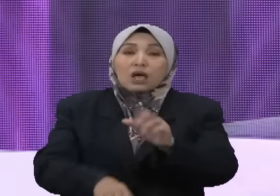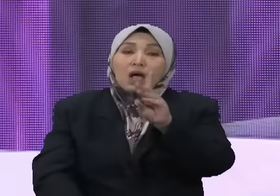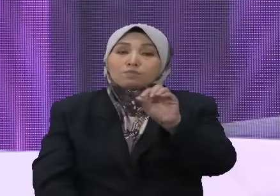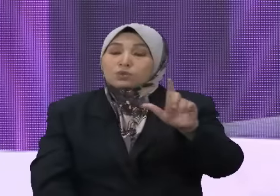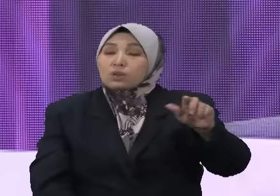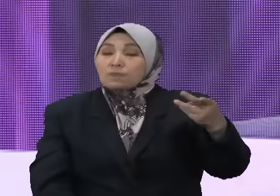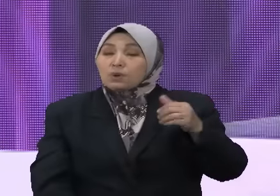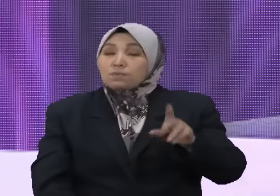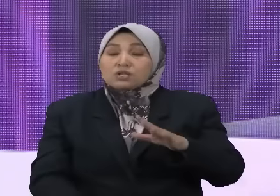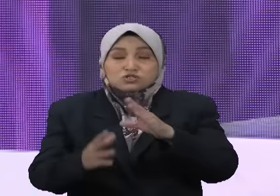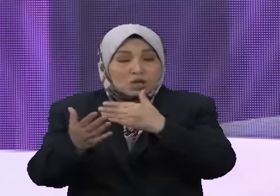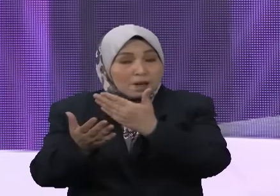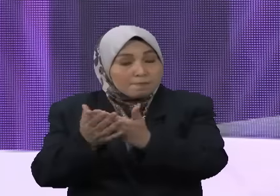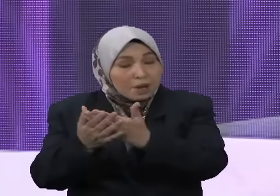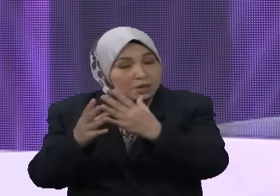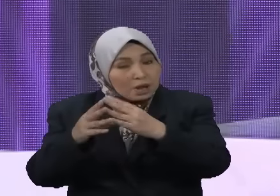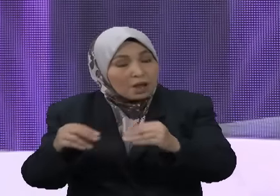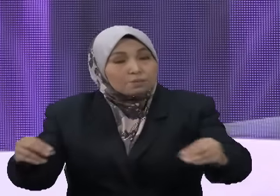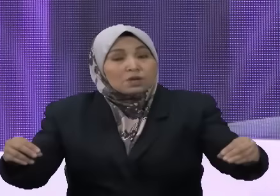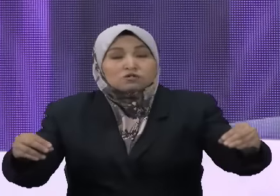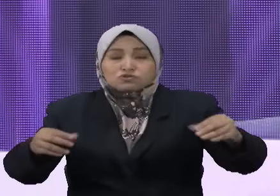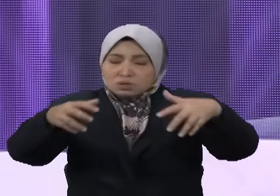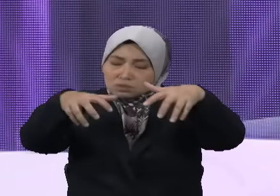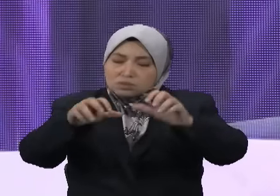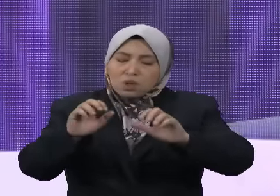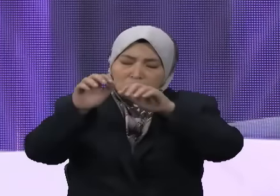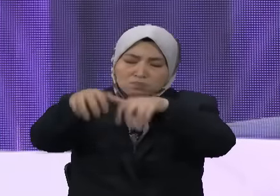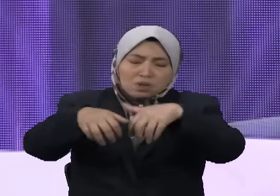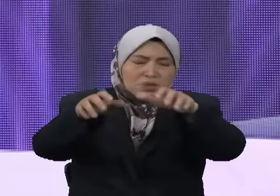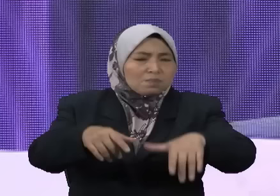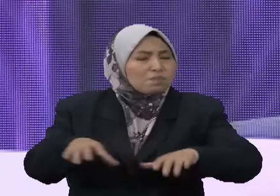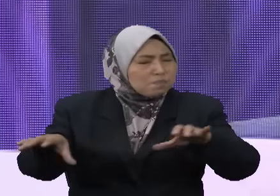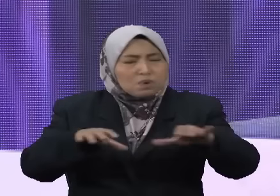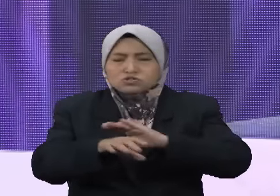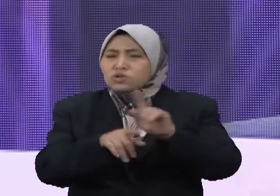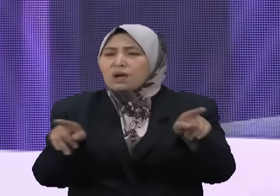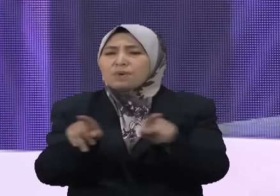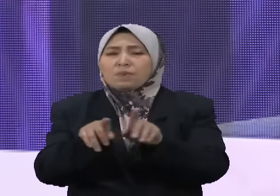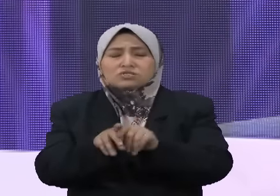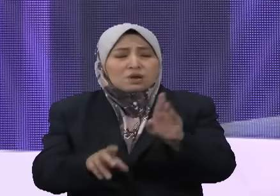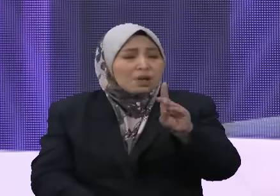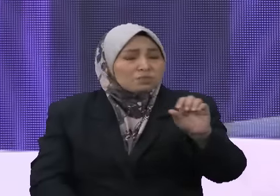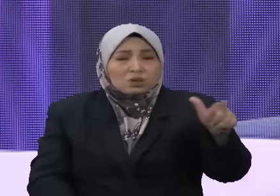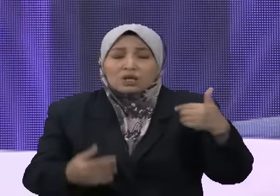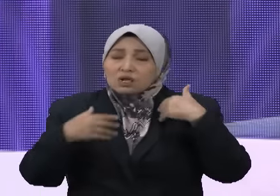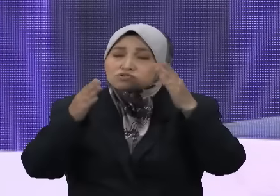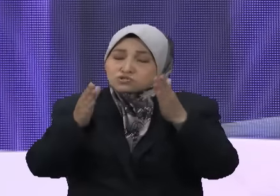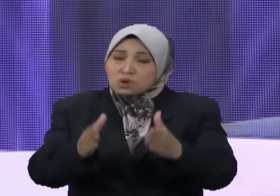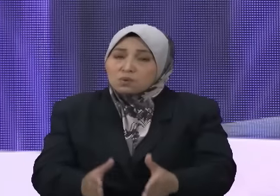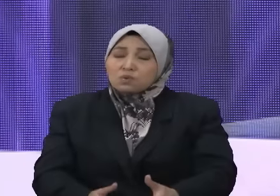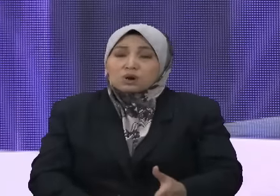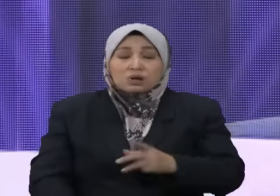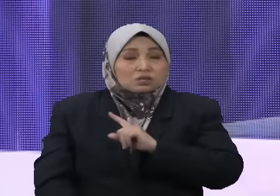Ubay seterusnya sehinggalah habis ditanam apa semua nabi sallallahaihiwallam buat seolah-olah Abdullah bin Ubai ni adalah seorang